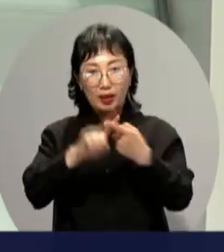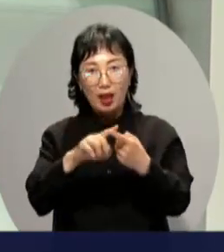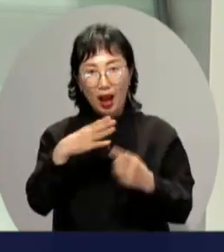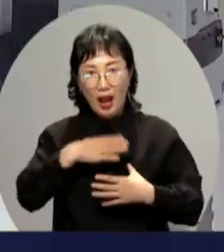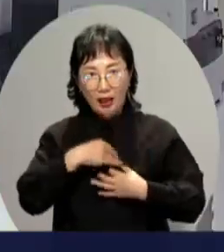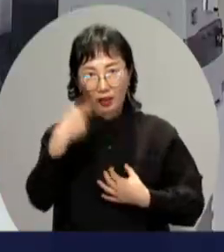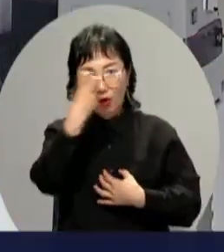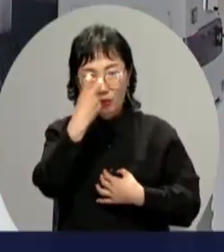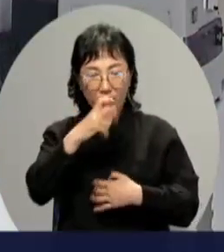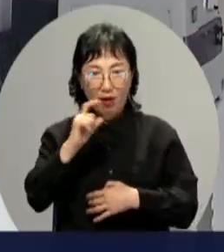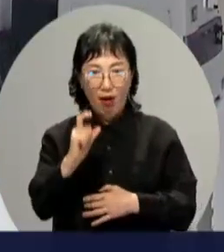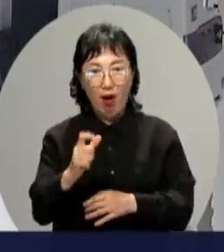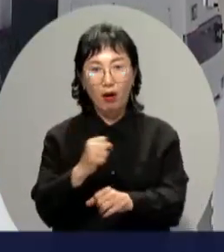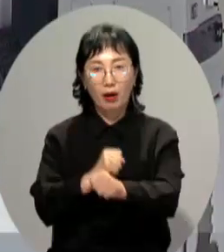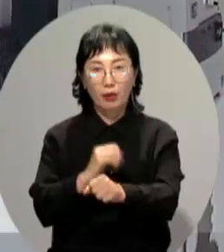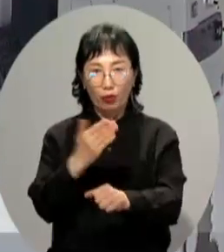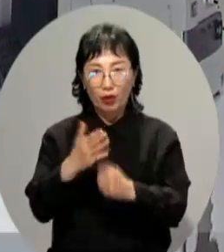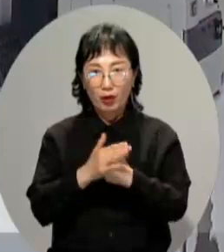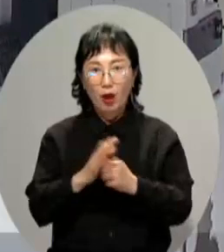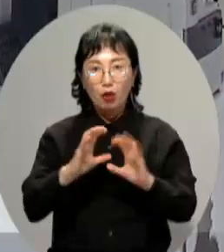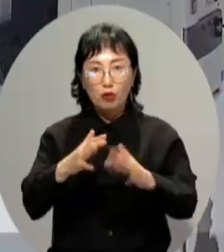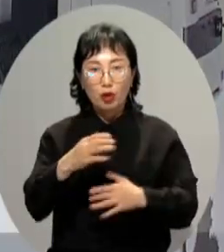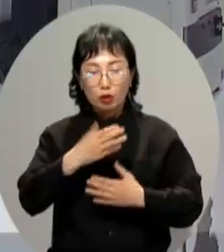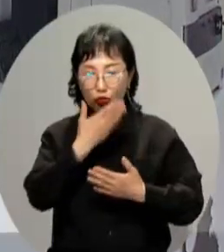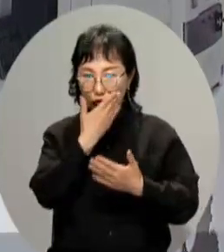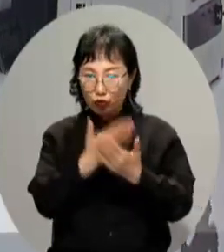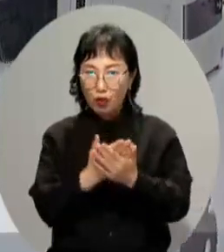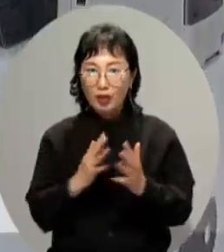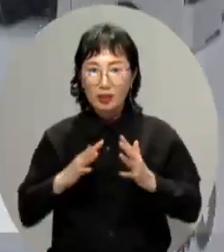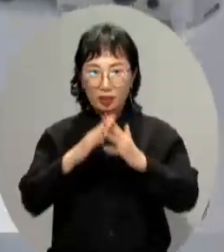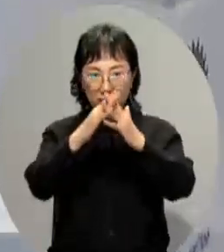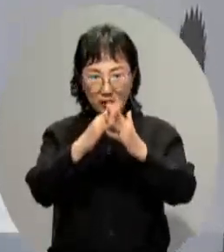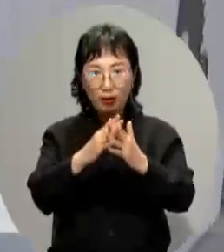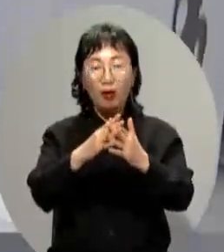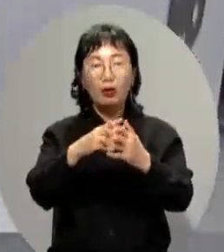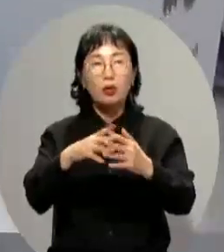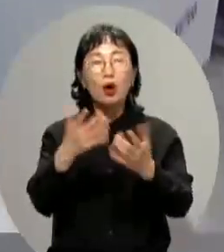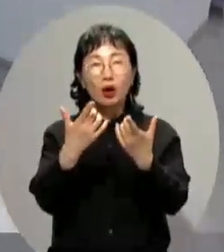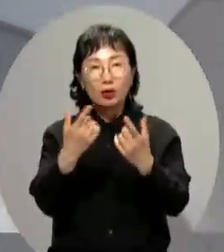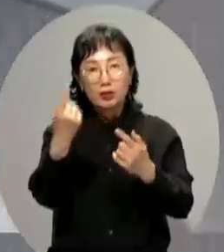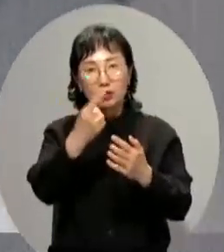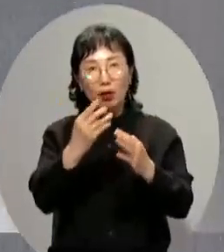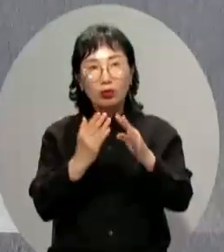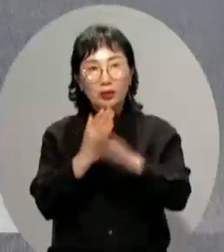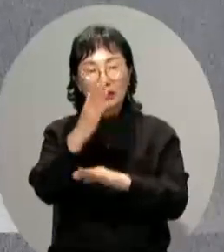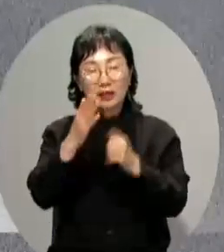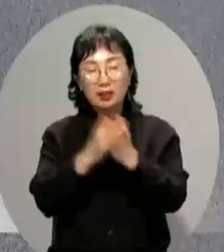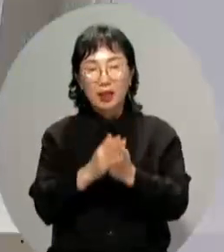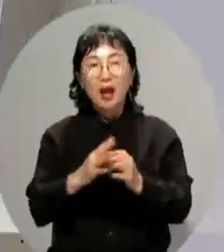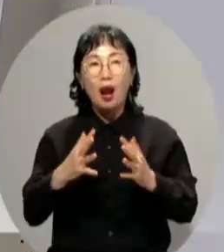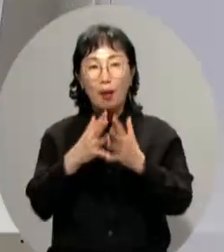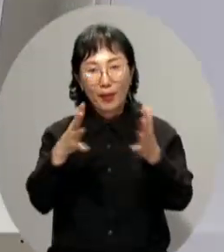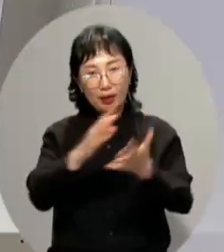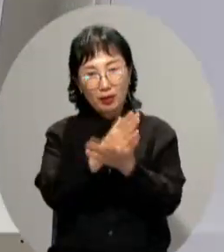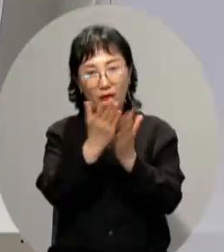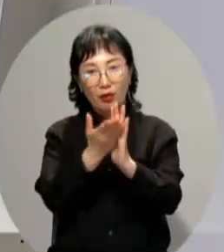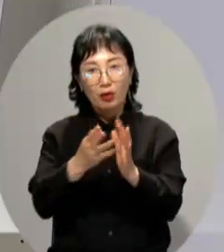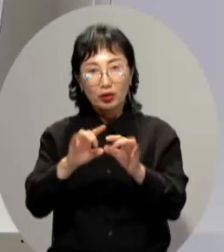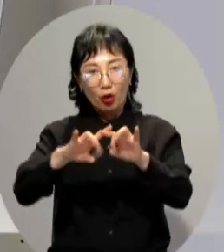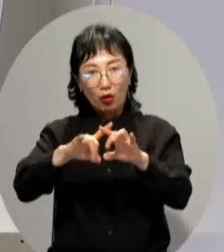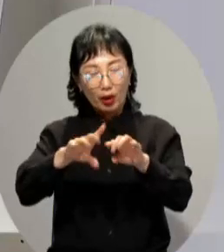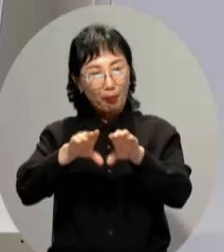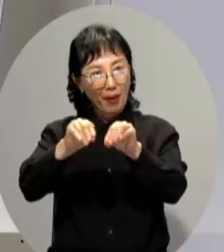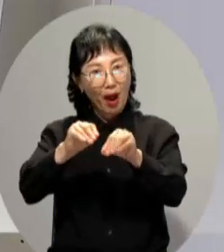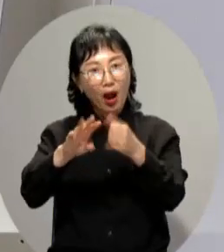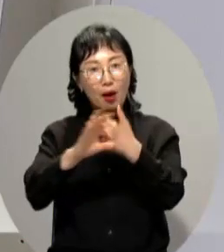안전점검을 강화했습니다. 또한 국가 주요 시설, 1000세대 이상 공동주택 등의 정전사고 발생 시 공사